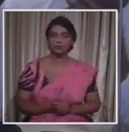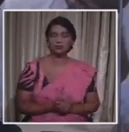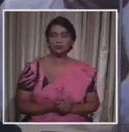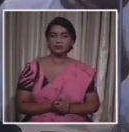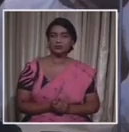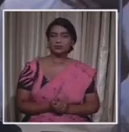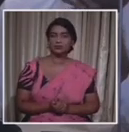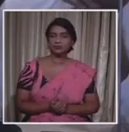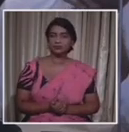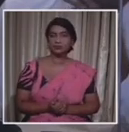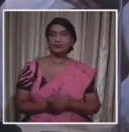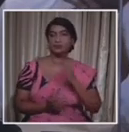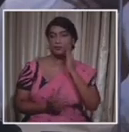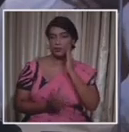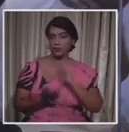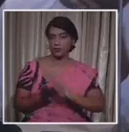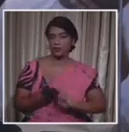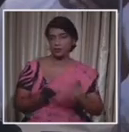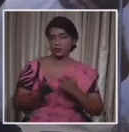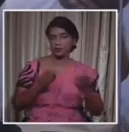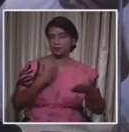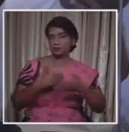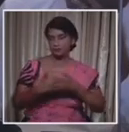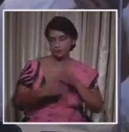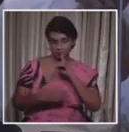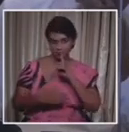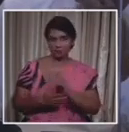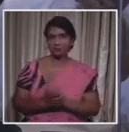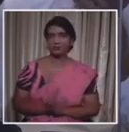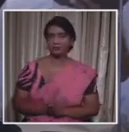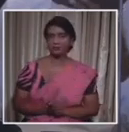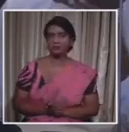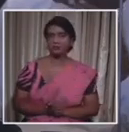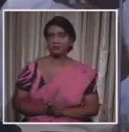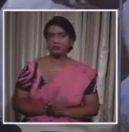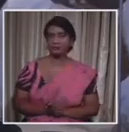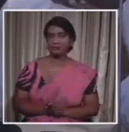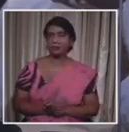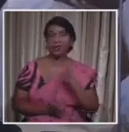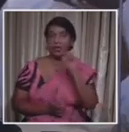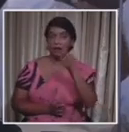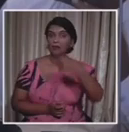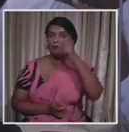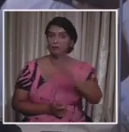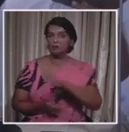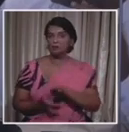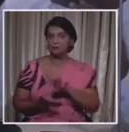මේ ඉංග්‍රීසි පරිවර්තනය අන්තර්ගත කරන්න කියලා දැන් ඒ නම ස්ථිර කරන්න